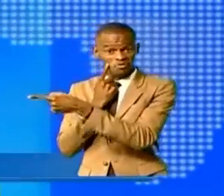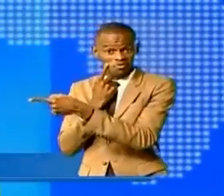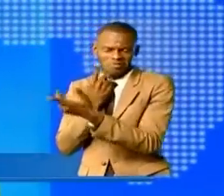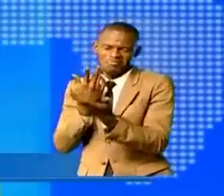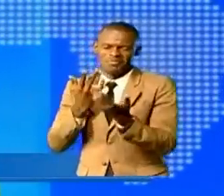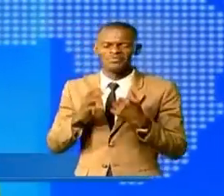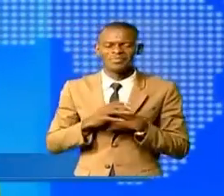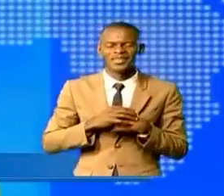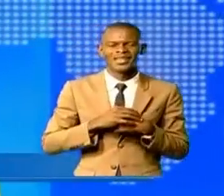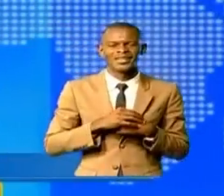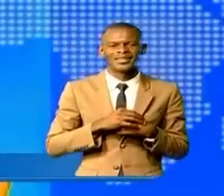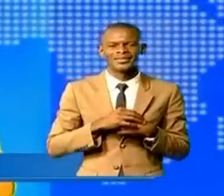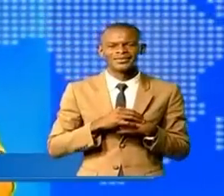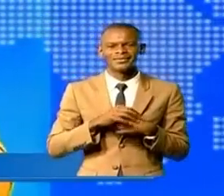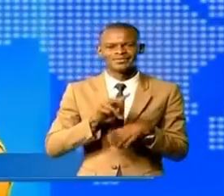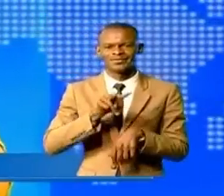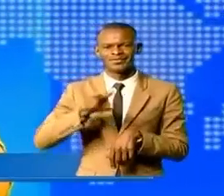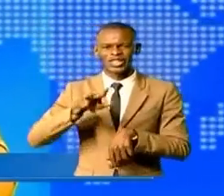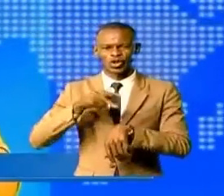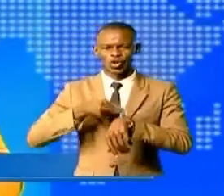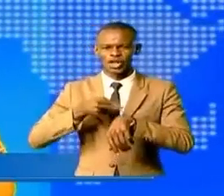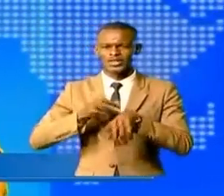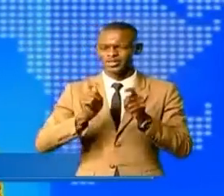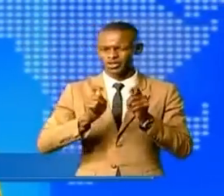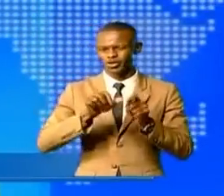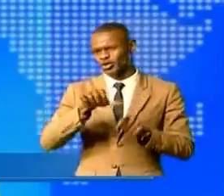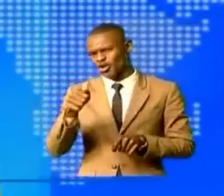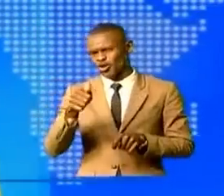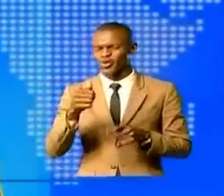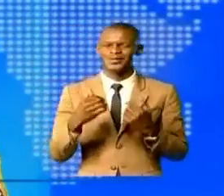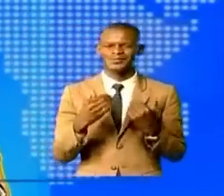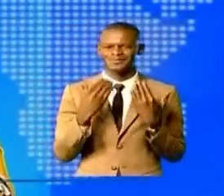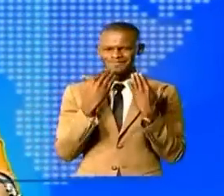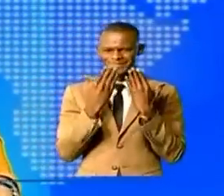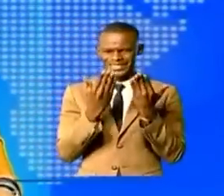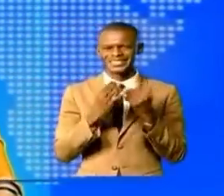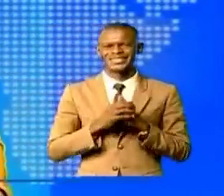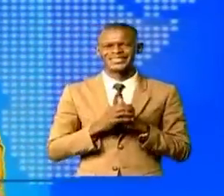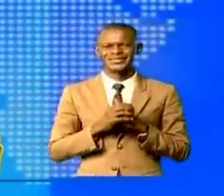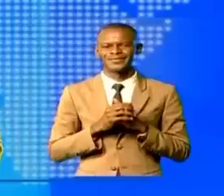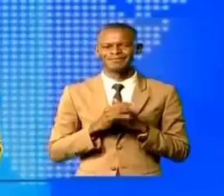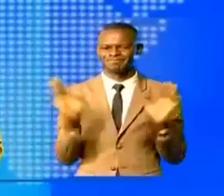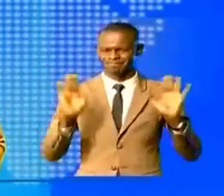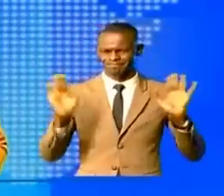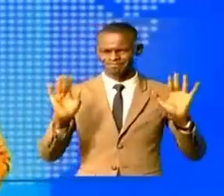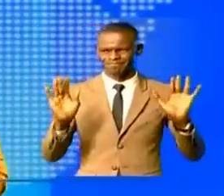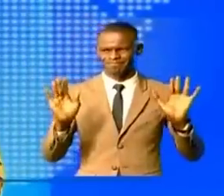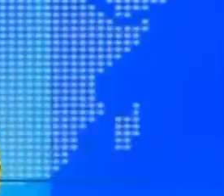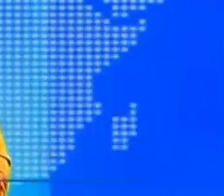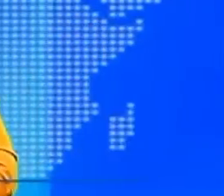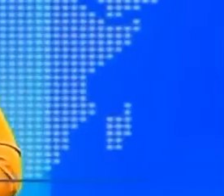23h Serge Mata, demain 20h Sandra Nyangitabo. Excellente soirée à toutes et à tous.